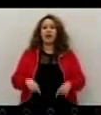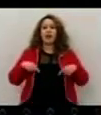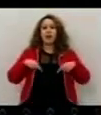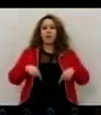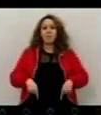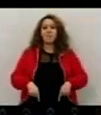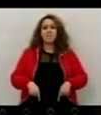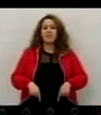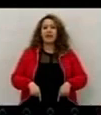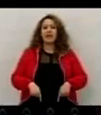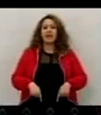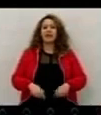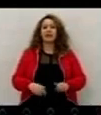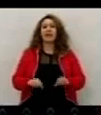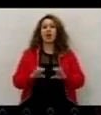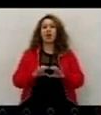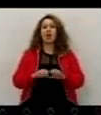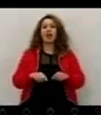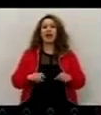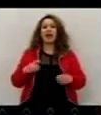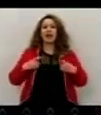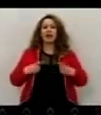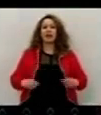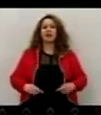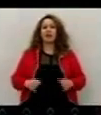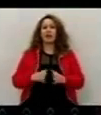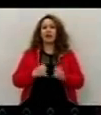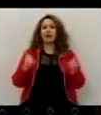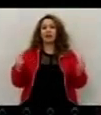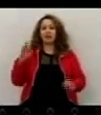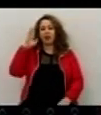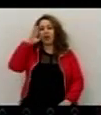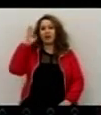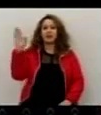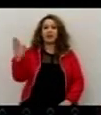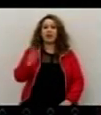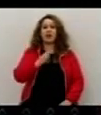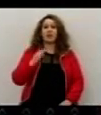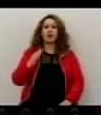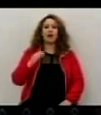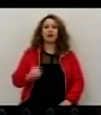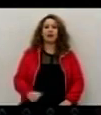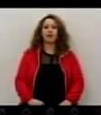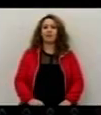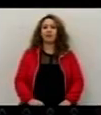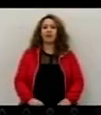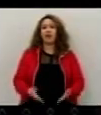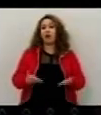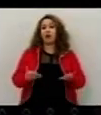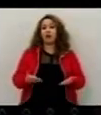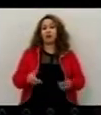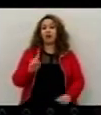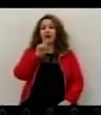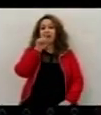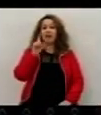الوزراء، زملاء النواب، أسرة الإعلام، السلام عليكم ورحمة الله تعالى وبركاته. الواقع أن طرح السؤال هذا